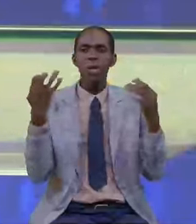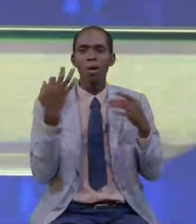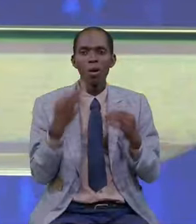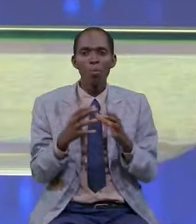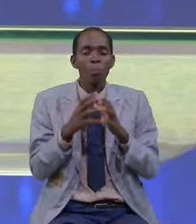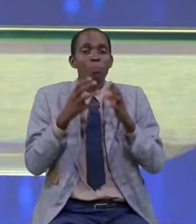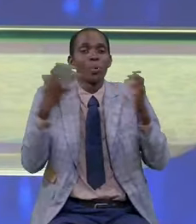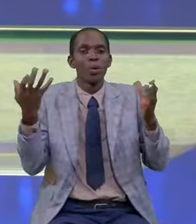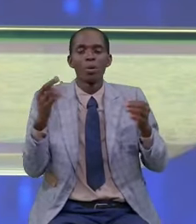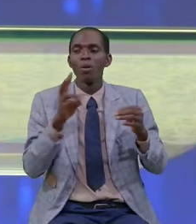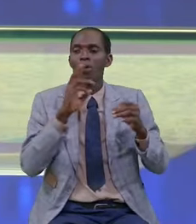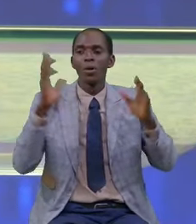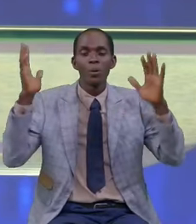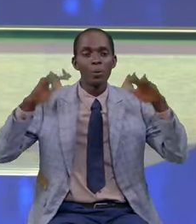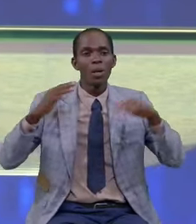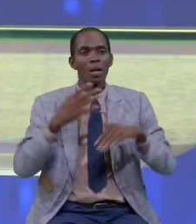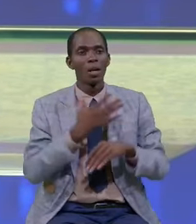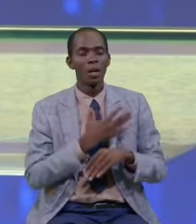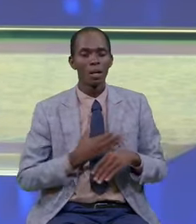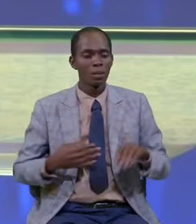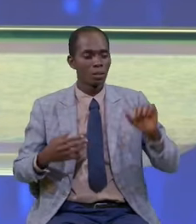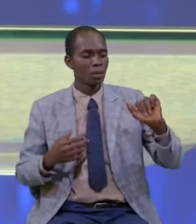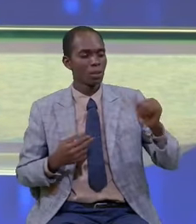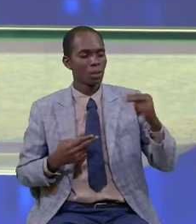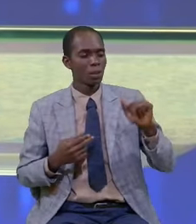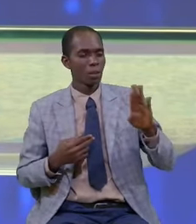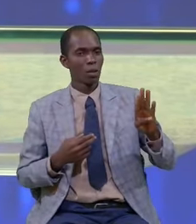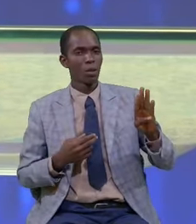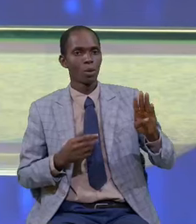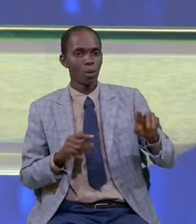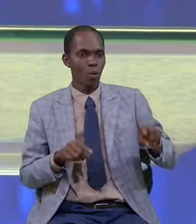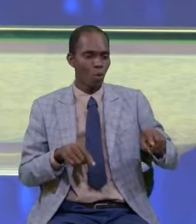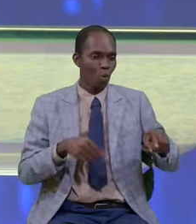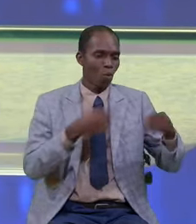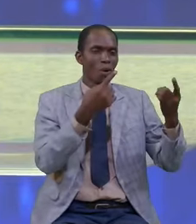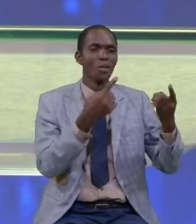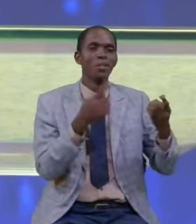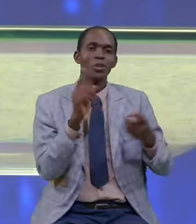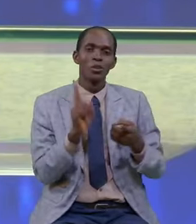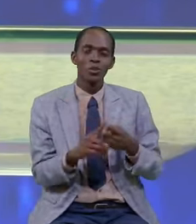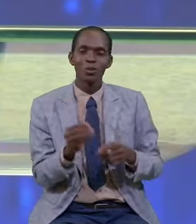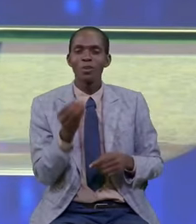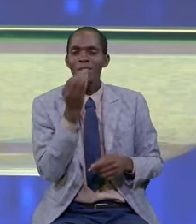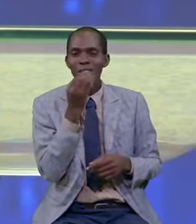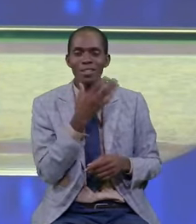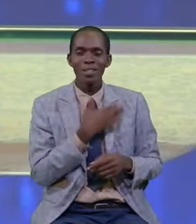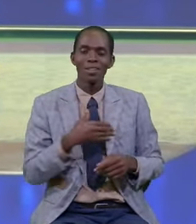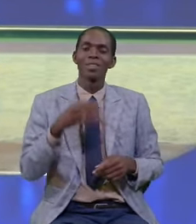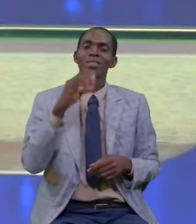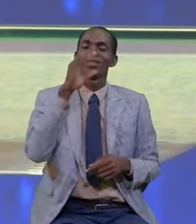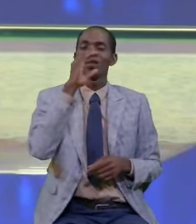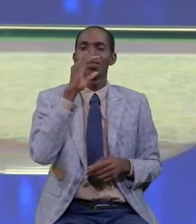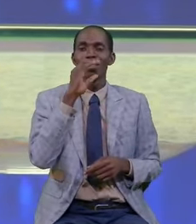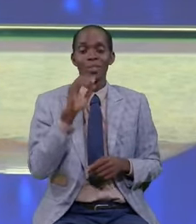verset 42. Acab monta pour faire quoi? Dites-le moi. Acab